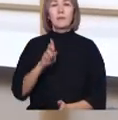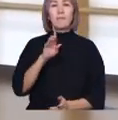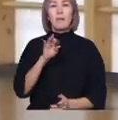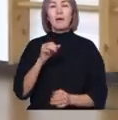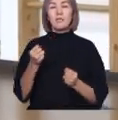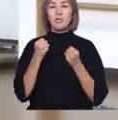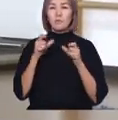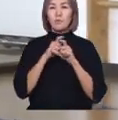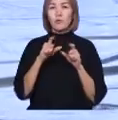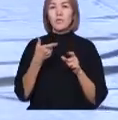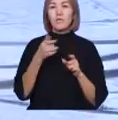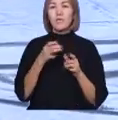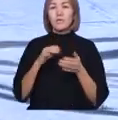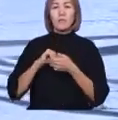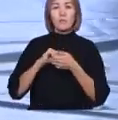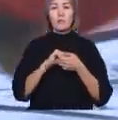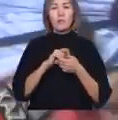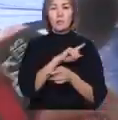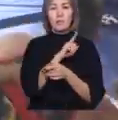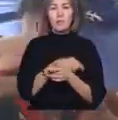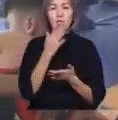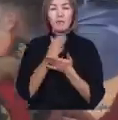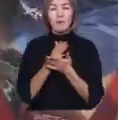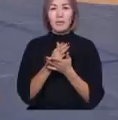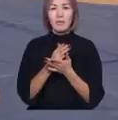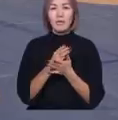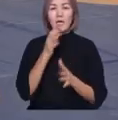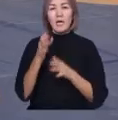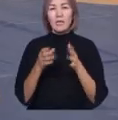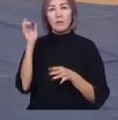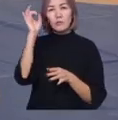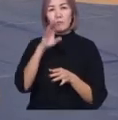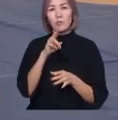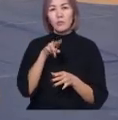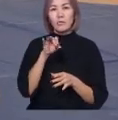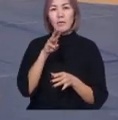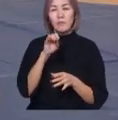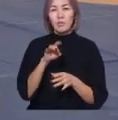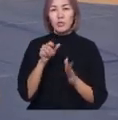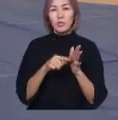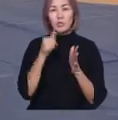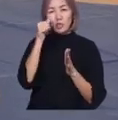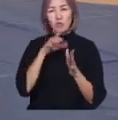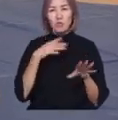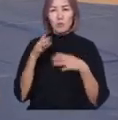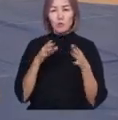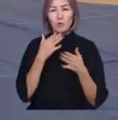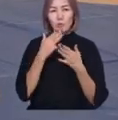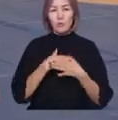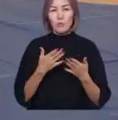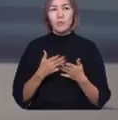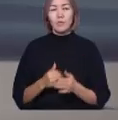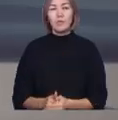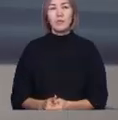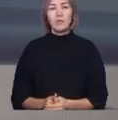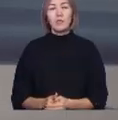спорт мектебінде грек-рим күресінен шығып жатқан мықтылар да көп. Бірі әлем чемпионы Дамир Сейіткерім 7 жылдан бері осы спорт түрімен